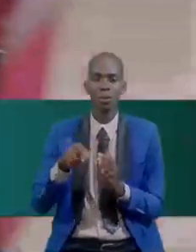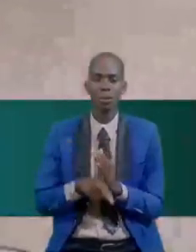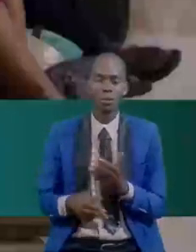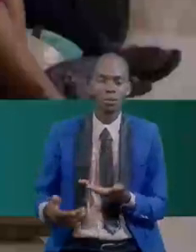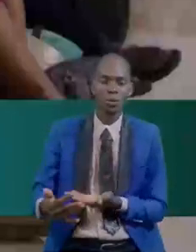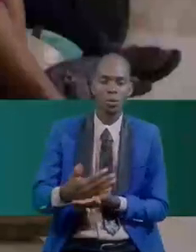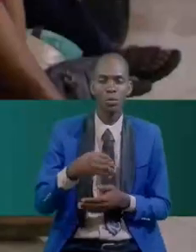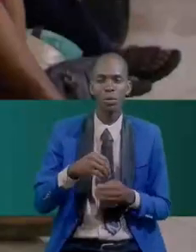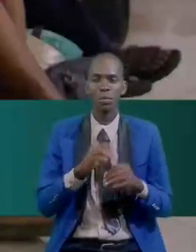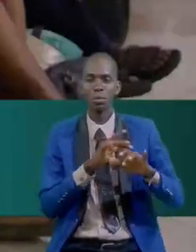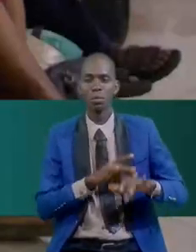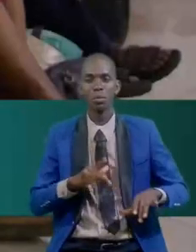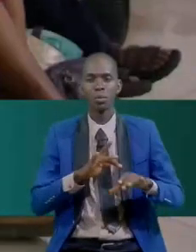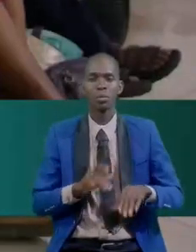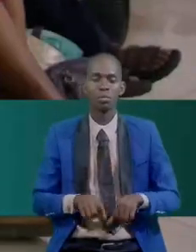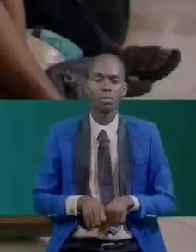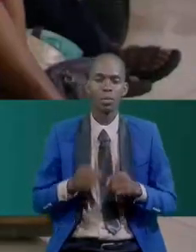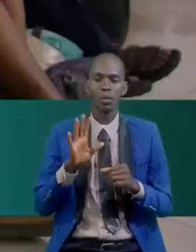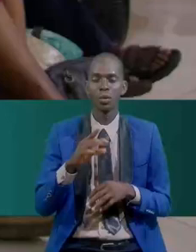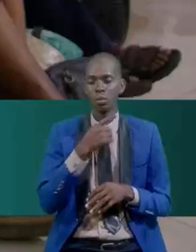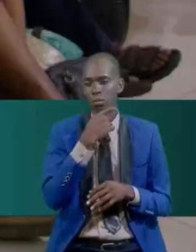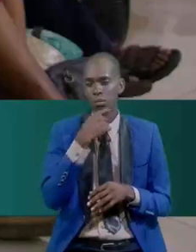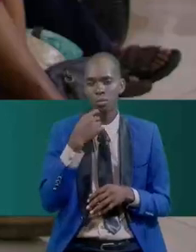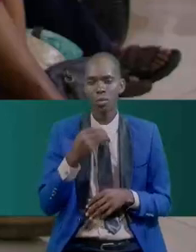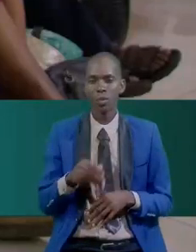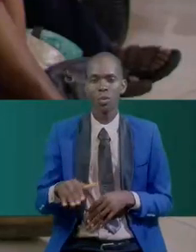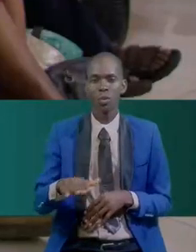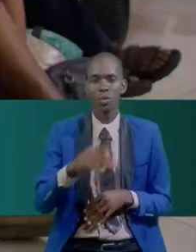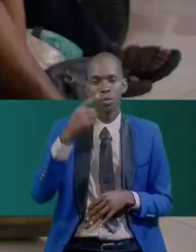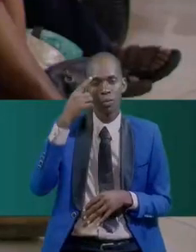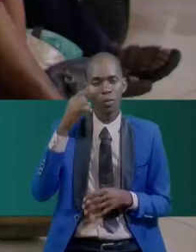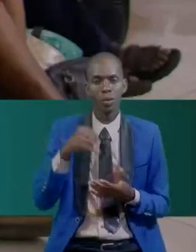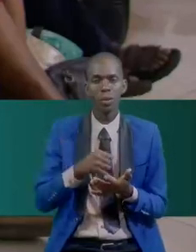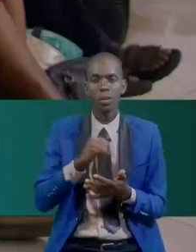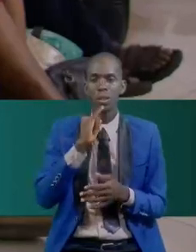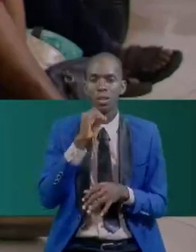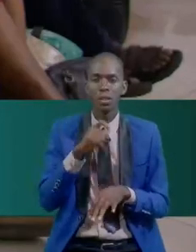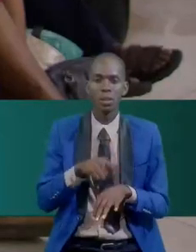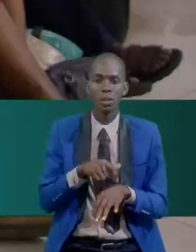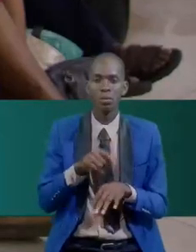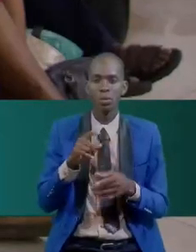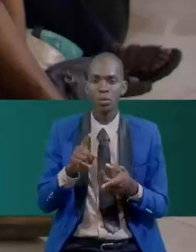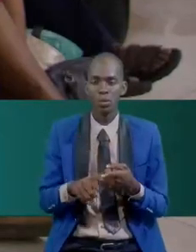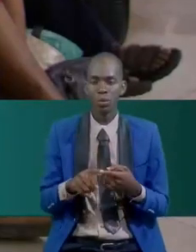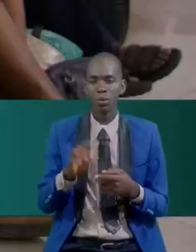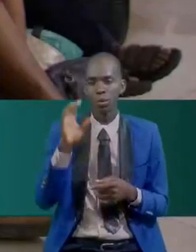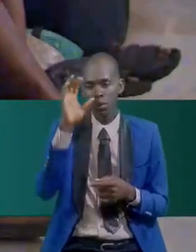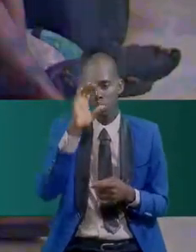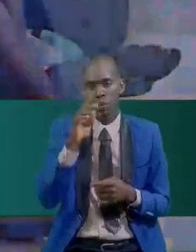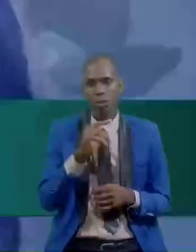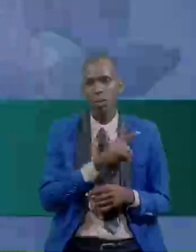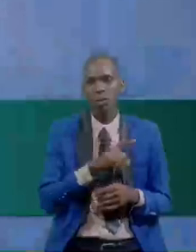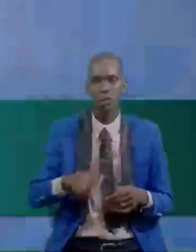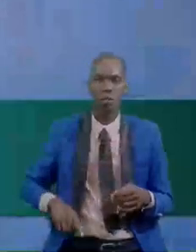Osée 10, 12. Car il est temps de chercher l'Éternel jusqu'à ce